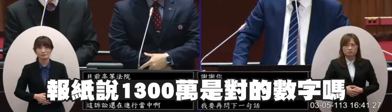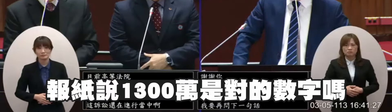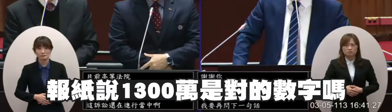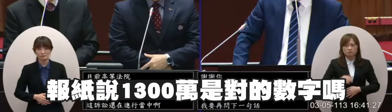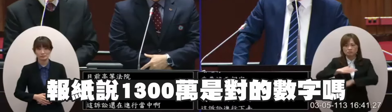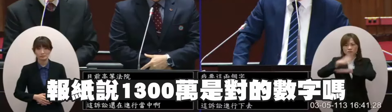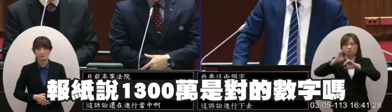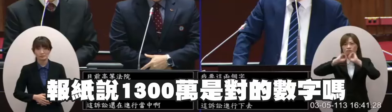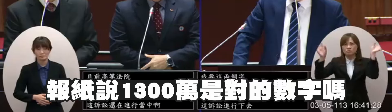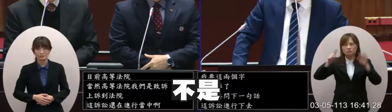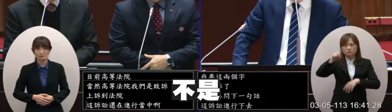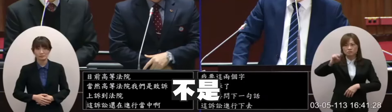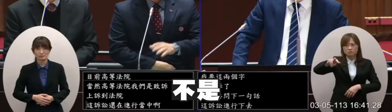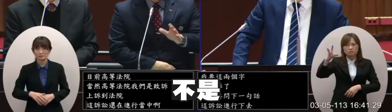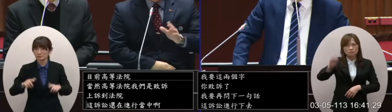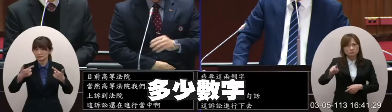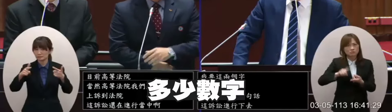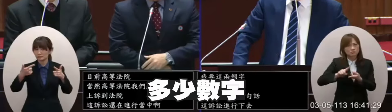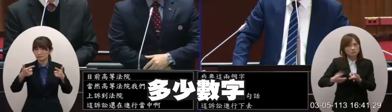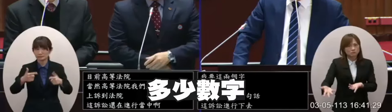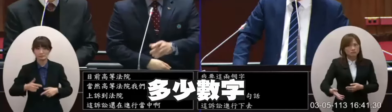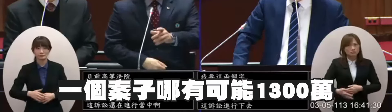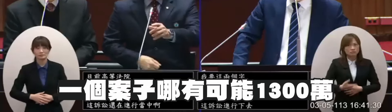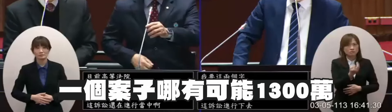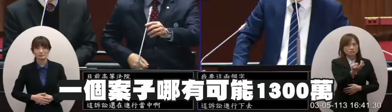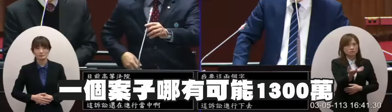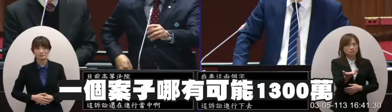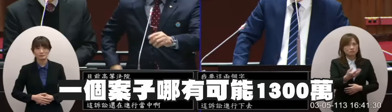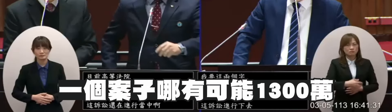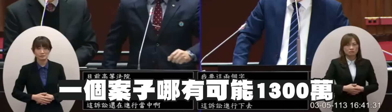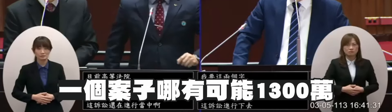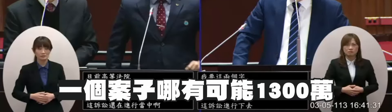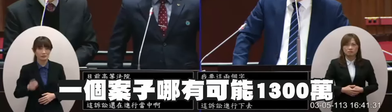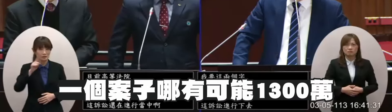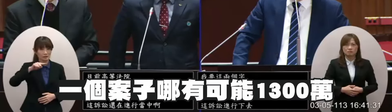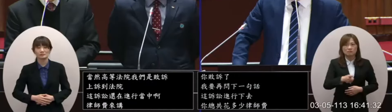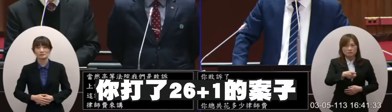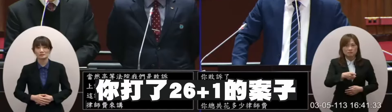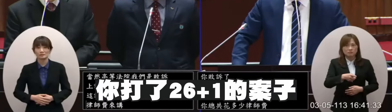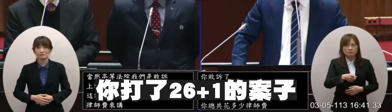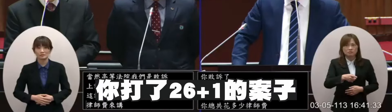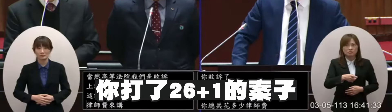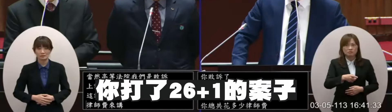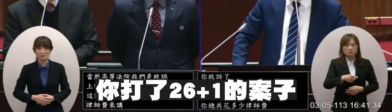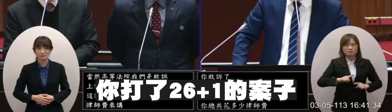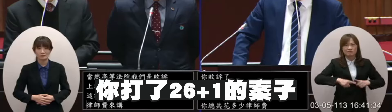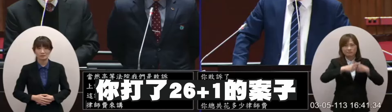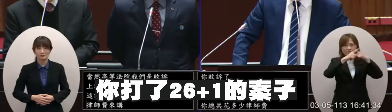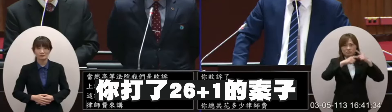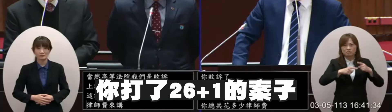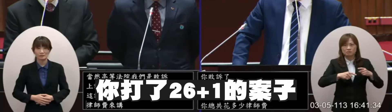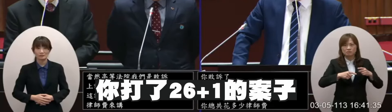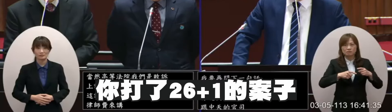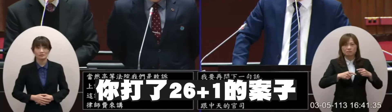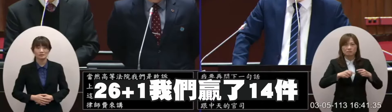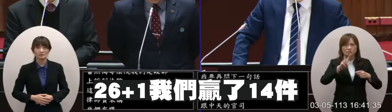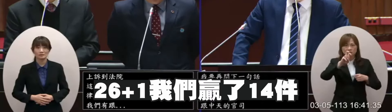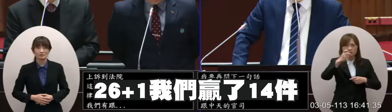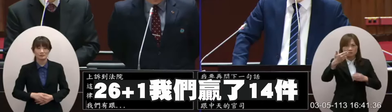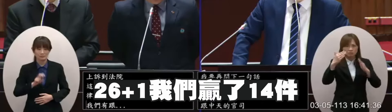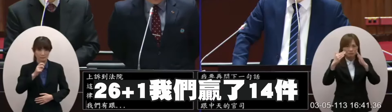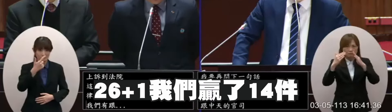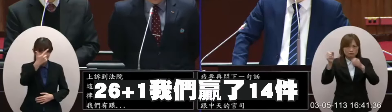1300万是对的数字吗？ 不是。 那是多少数字？ 一个案子那可能1300万。 你打了26+1的案子，